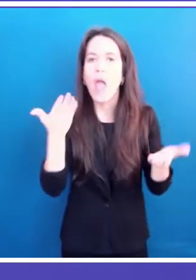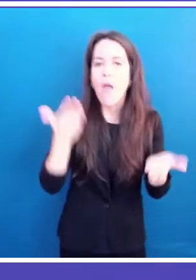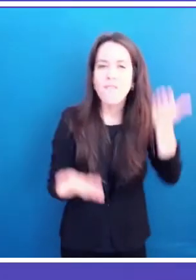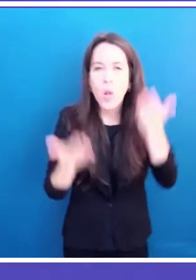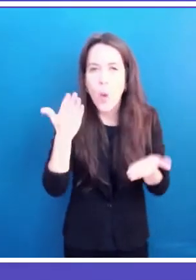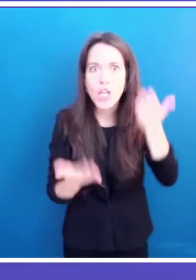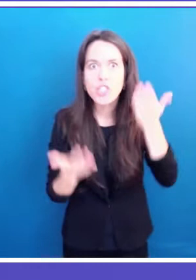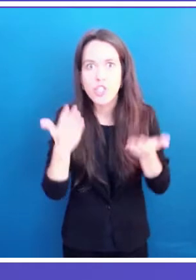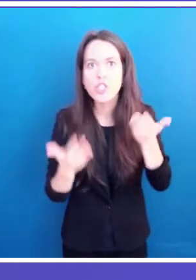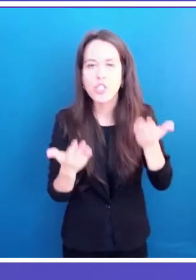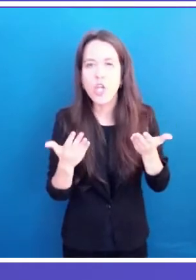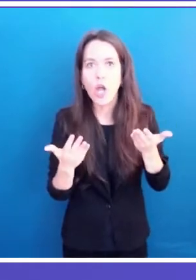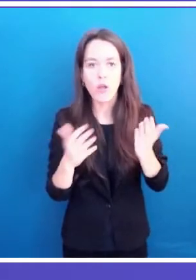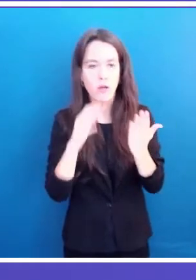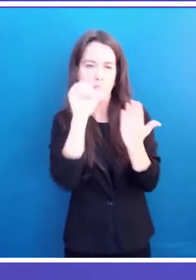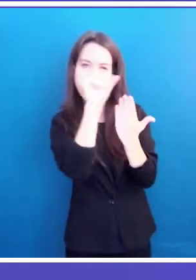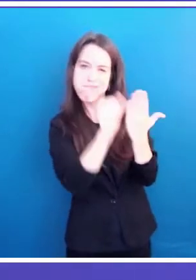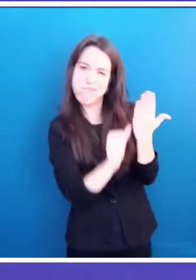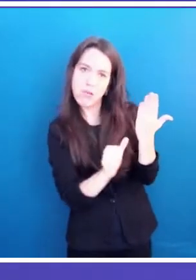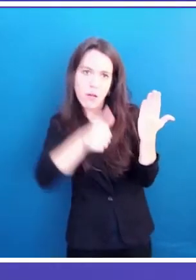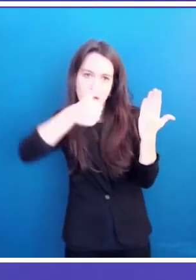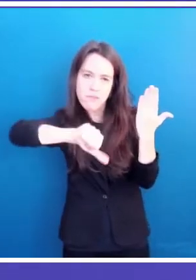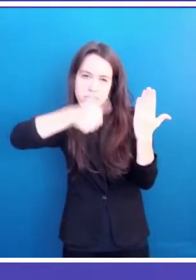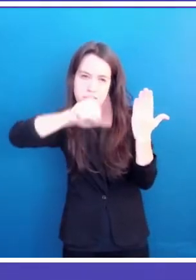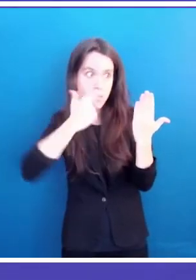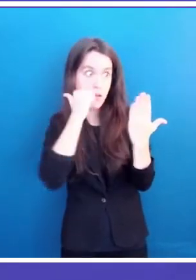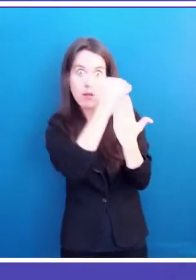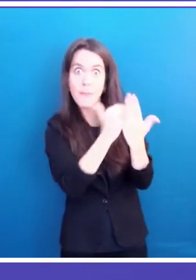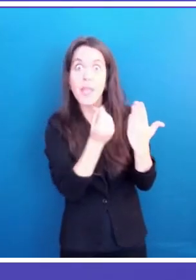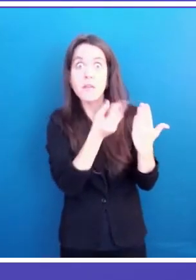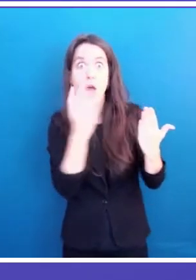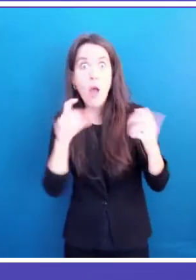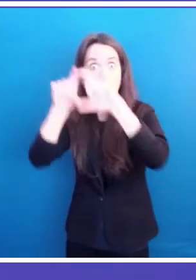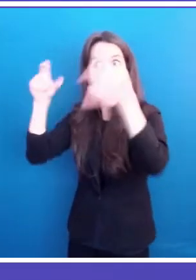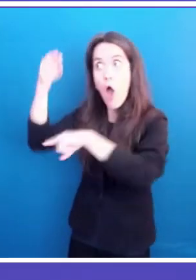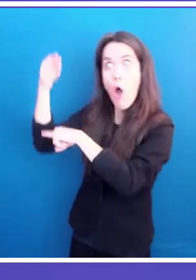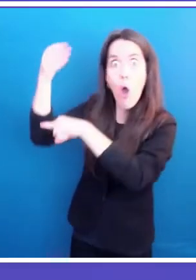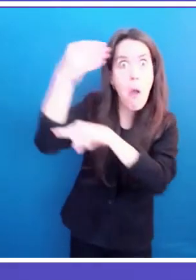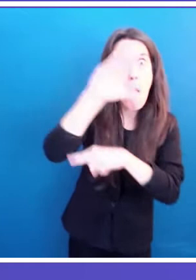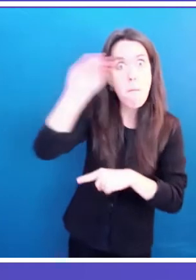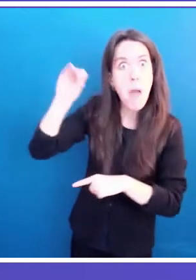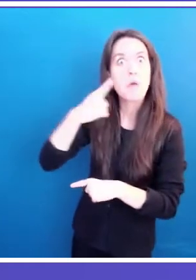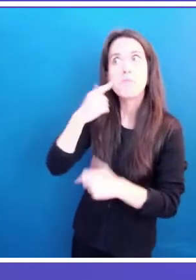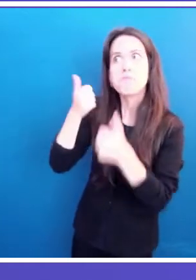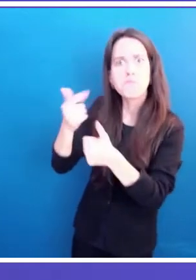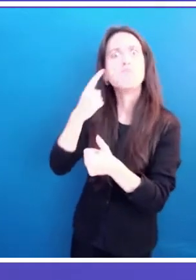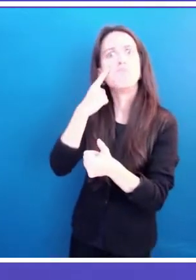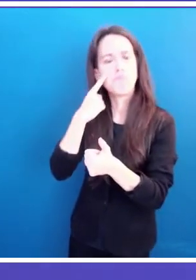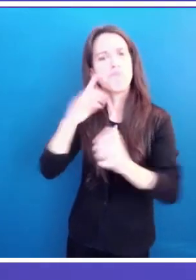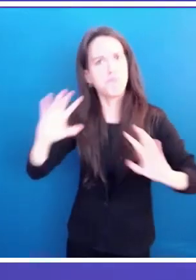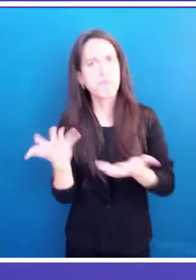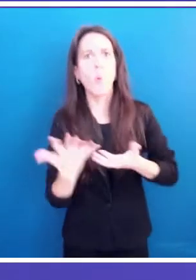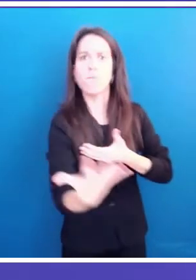رزمة واسعة من الخدمات العامة، لا سيما التقييم للشركات